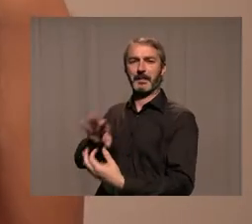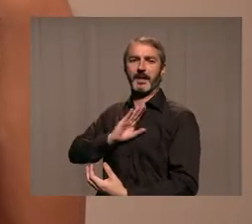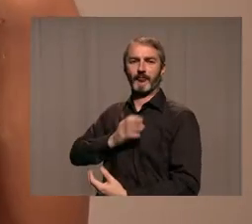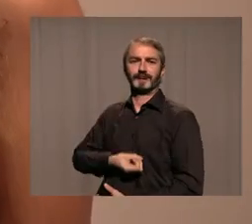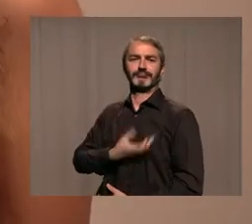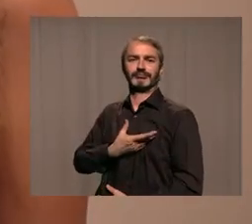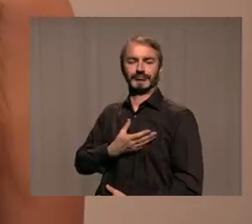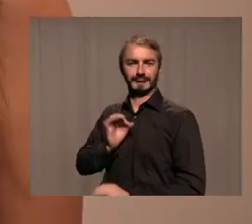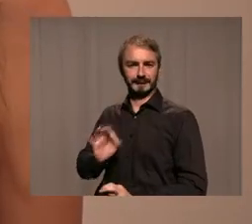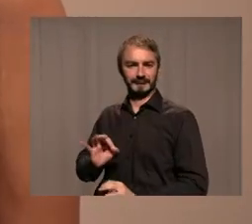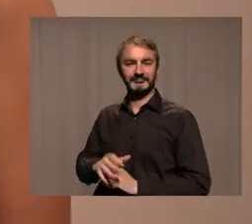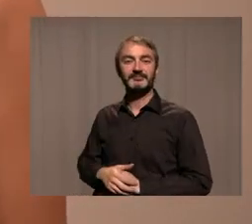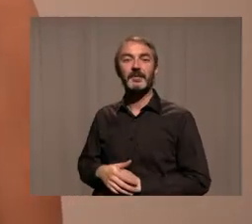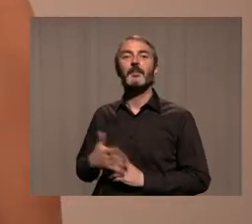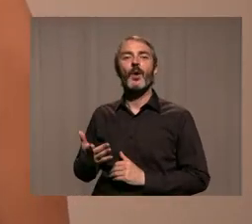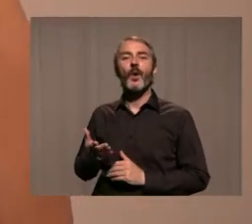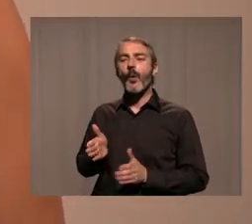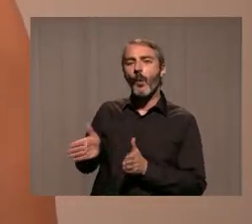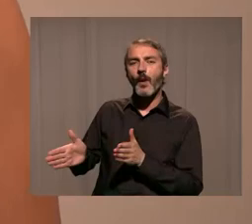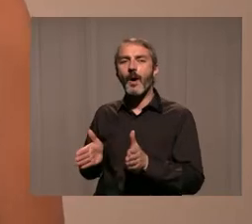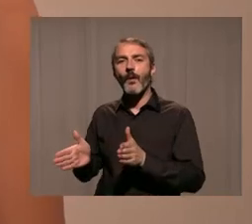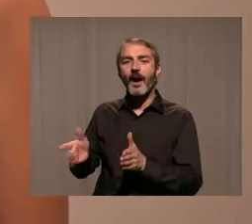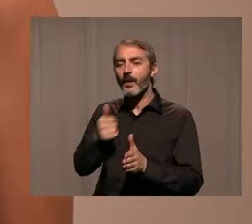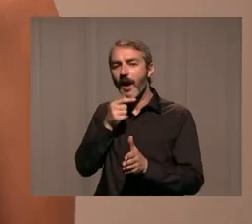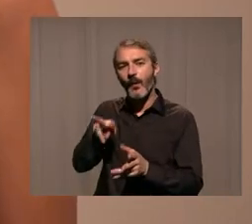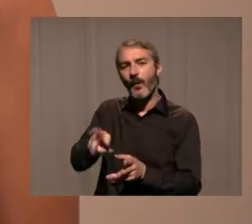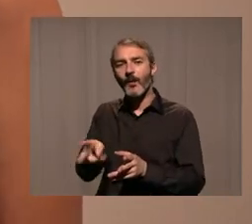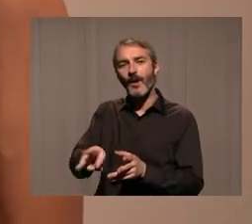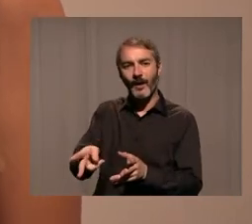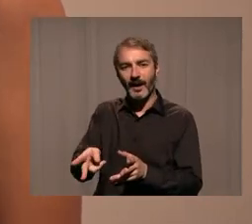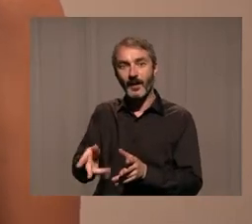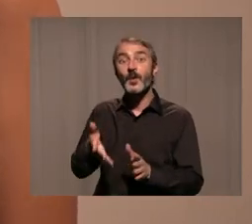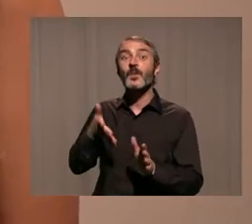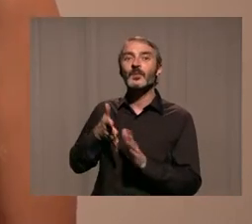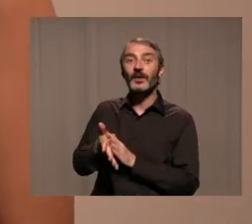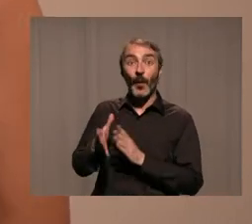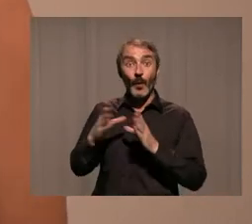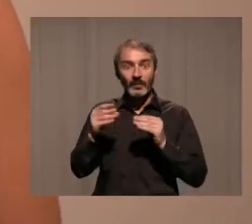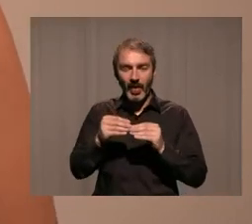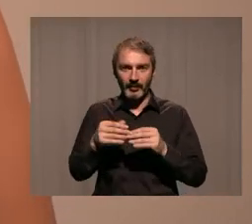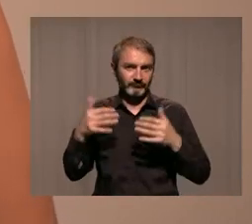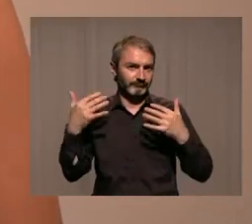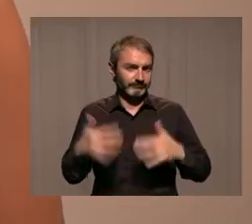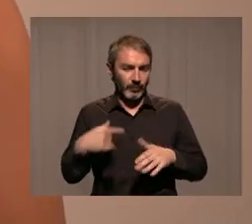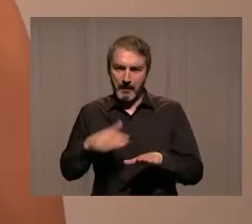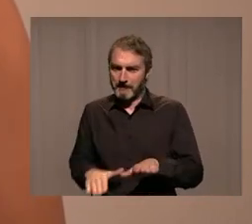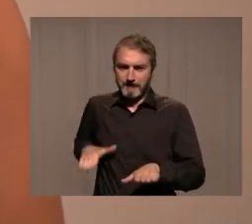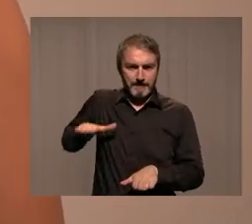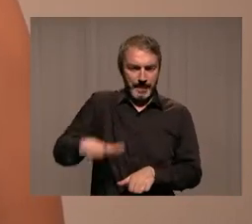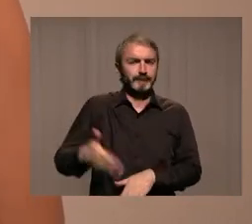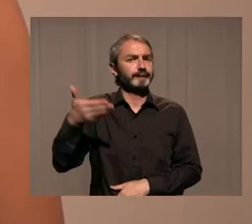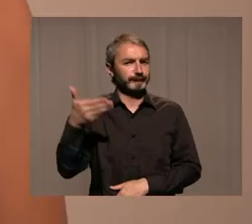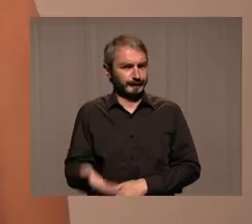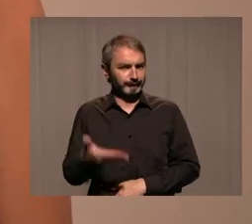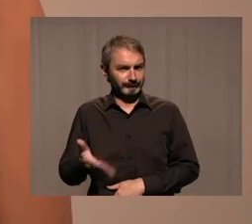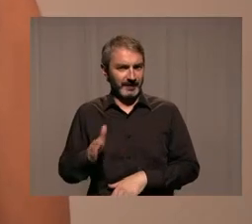i que era el que m'agradava. La qüestió era d'aquí endavant quina carrera agafar, perquè clar, la universitat ja és un pas bastant important, no?, de cara